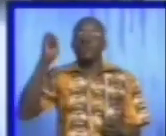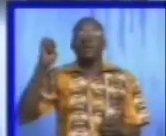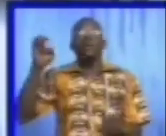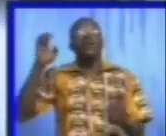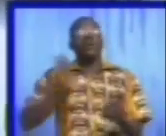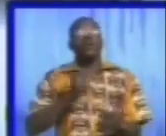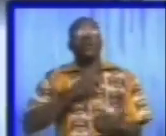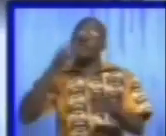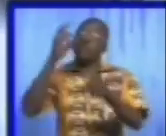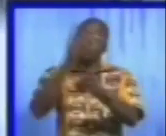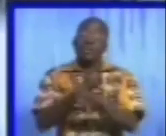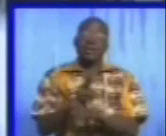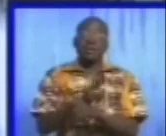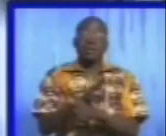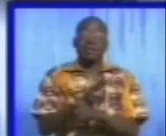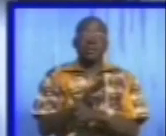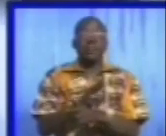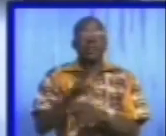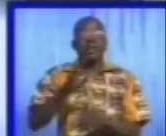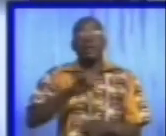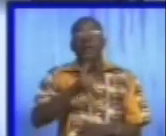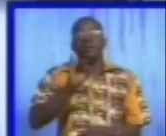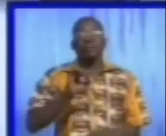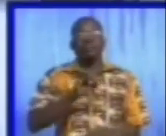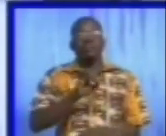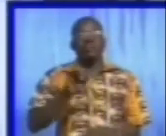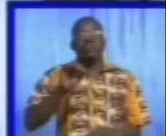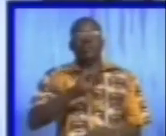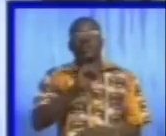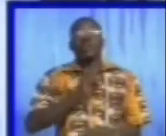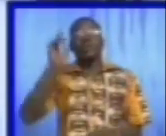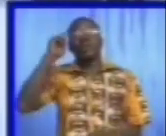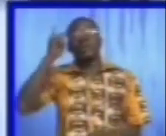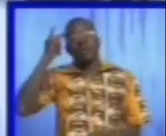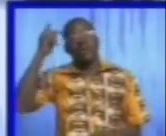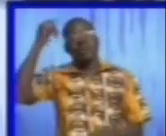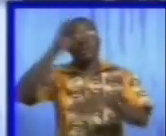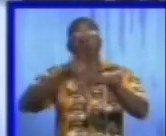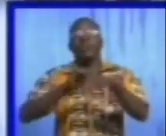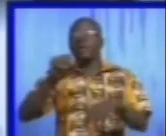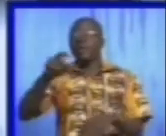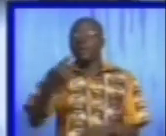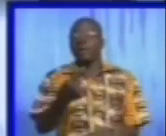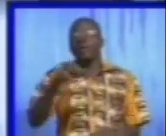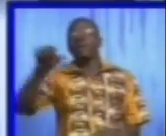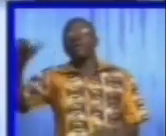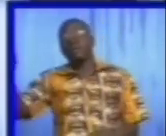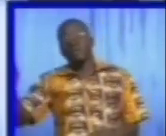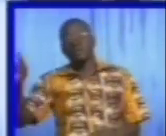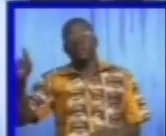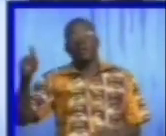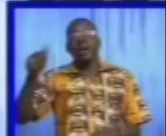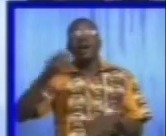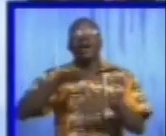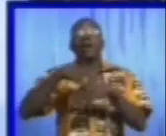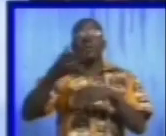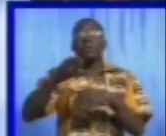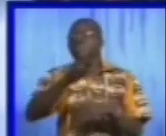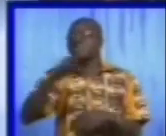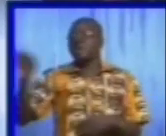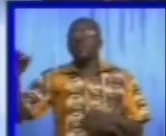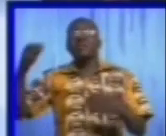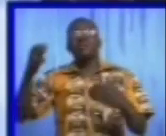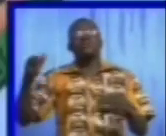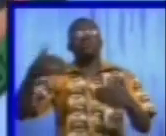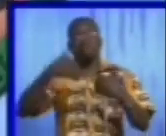entretenir. Je pense que nous interpellons les uns les autres pour leur dire qu'au-delà de nos divergences, le Burkina